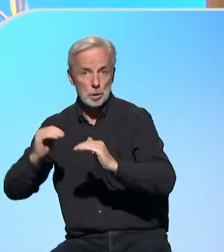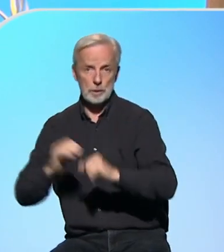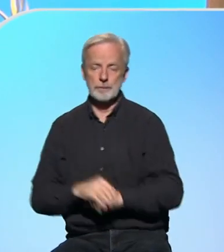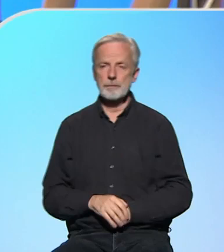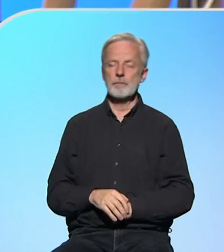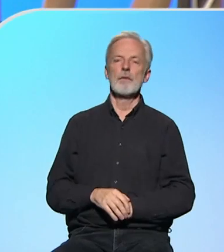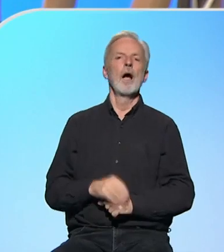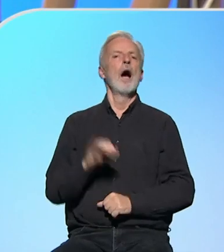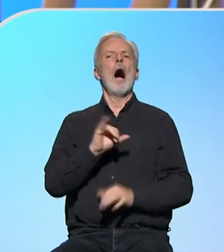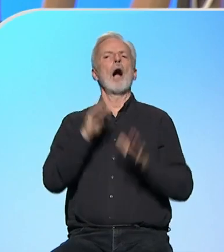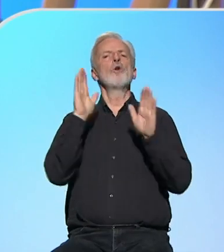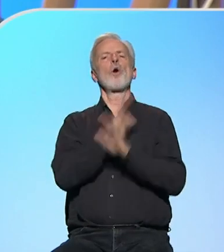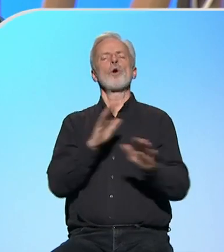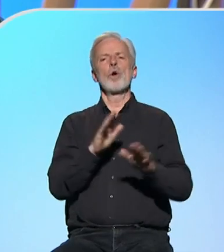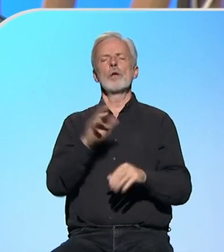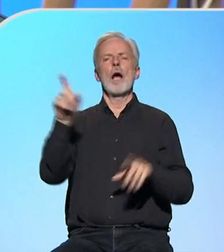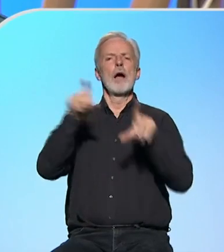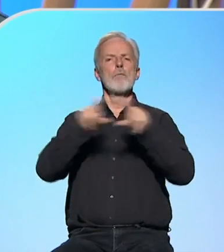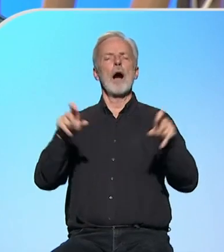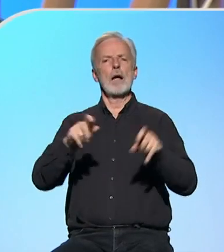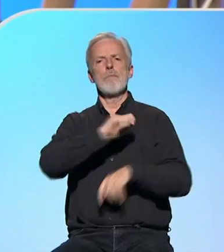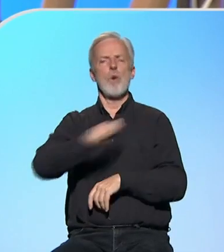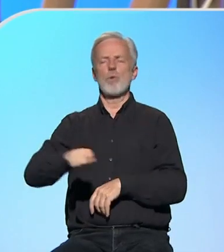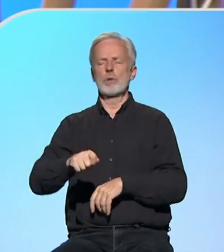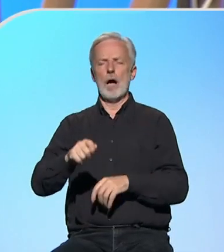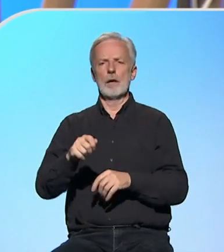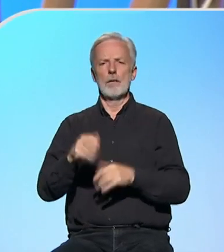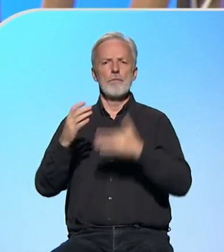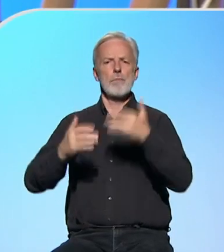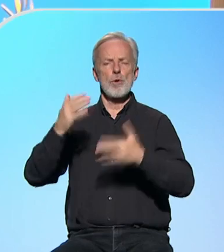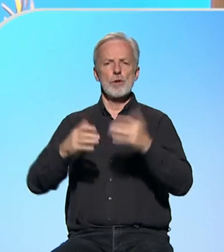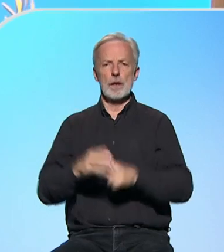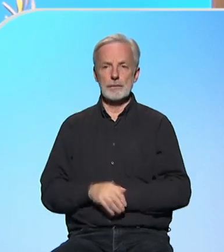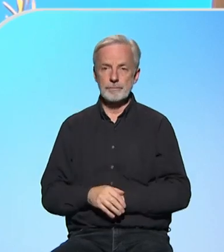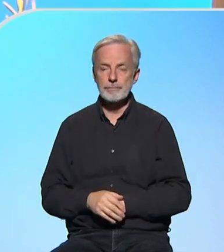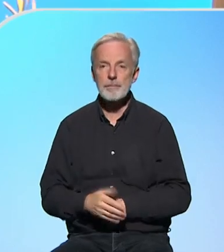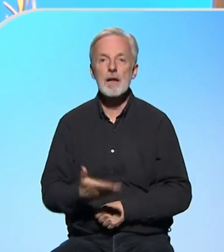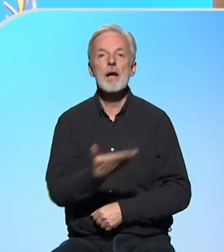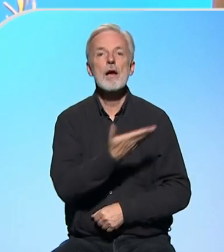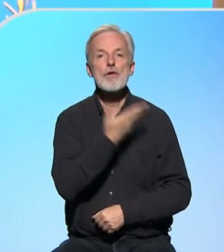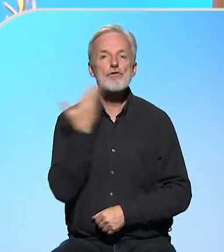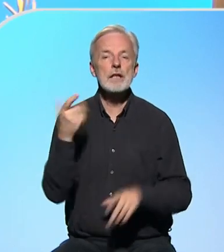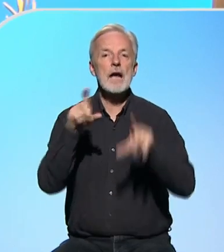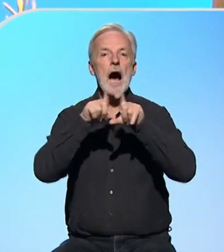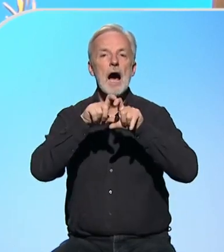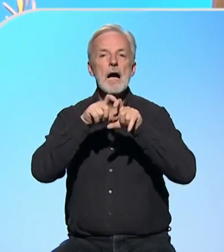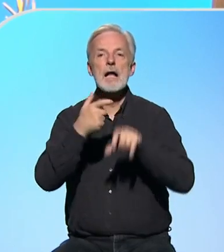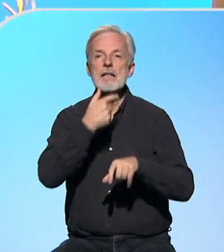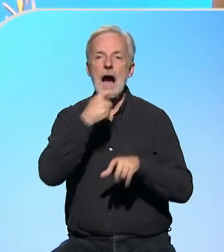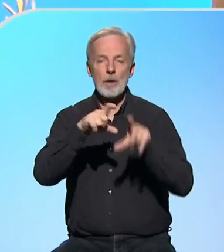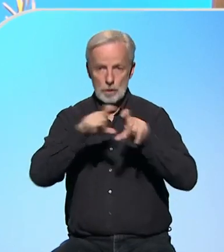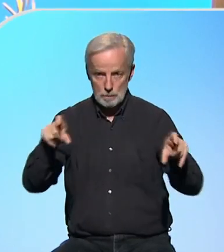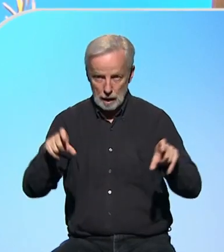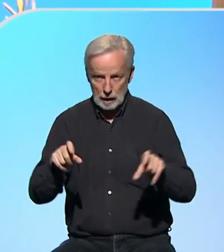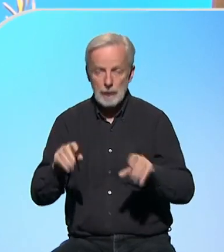bude posuzovat, jestli jim vznikl ten náklad nebo nevznikl, ta banka? Je to konkrétně tak, že Česká národní banka ustanovuje takzvanou referenční